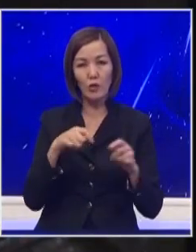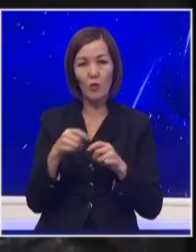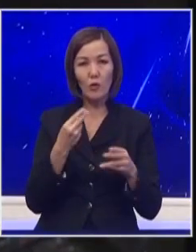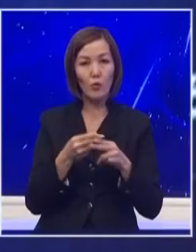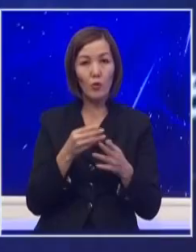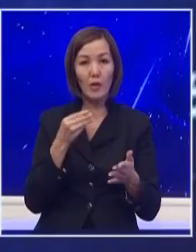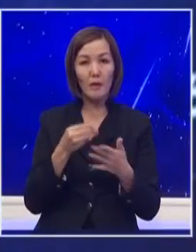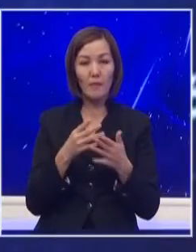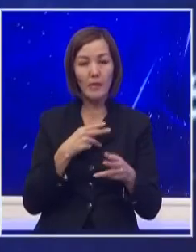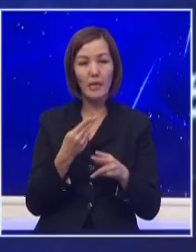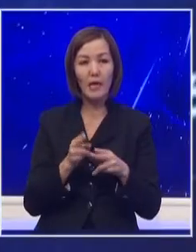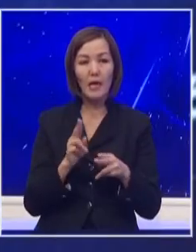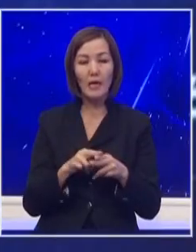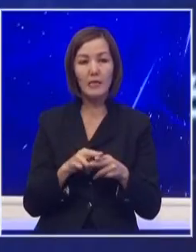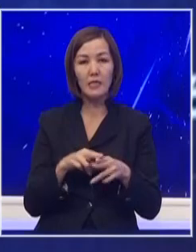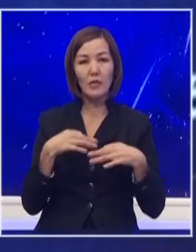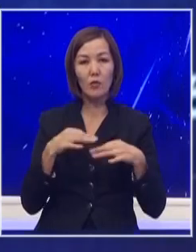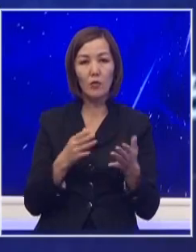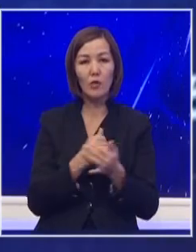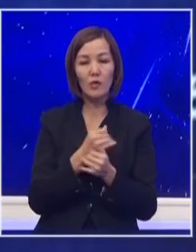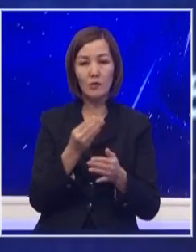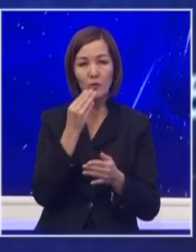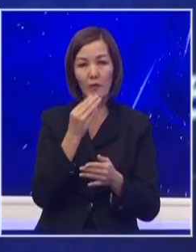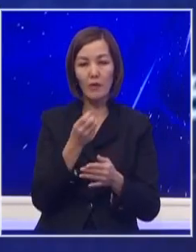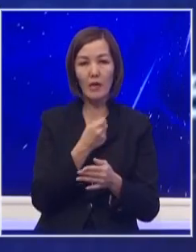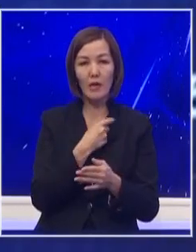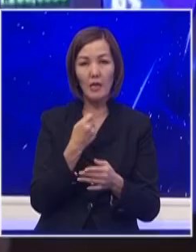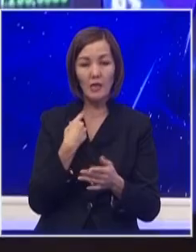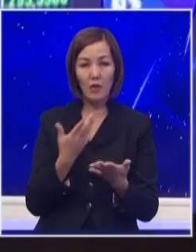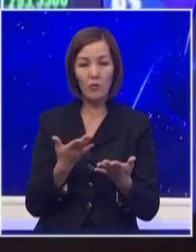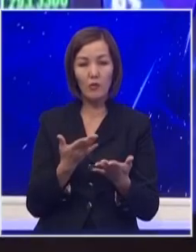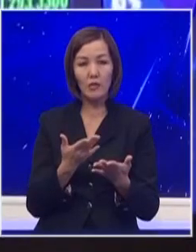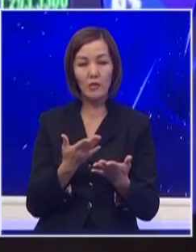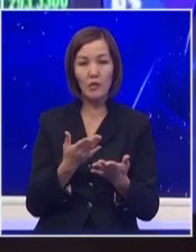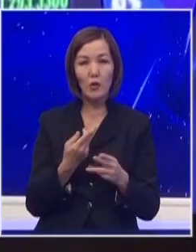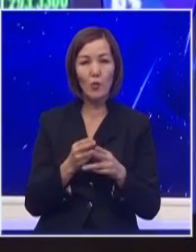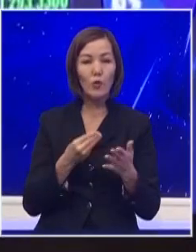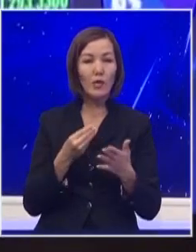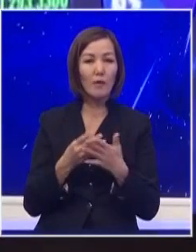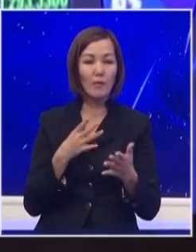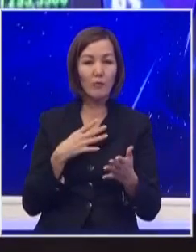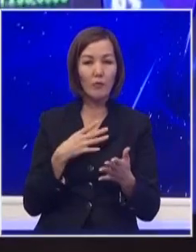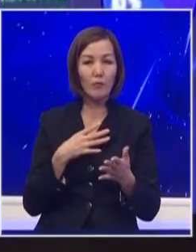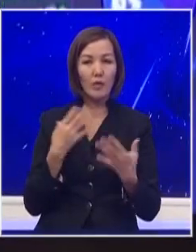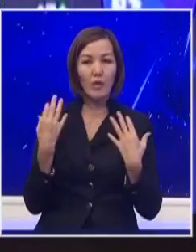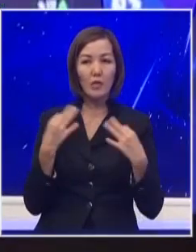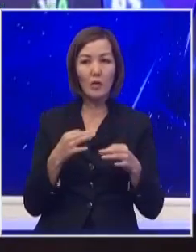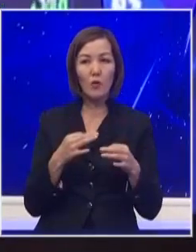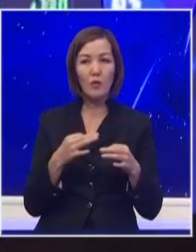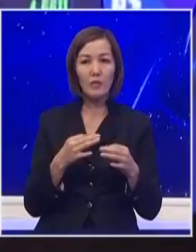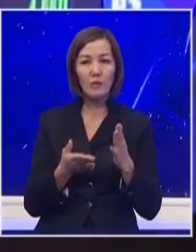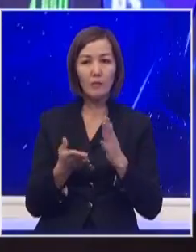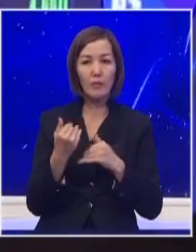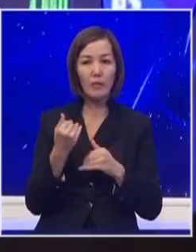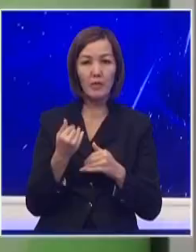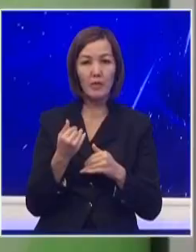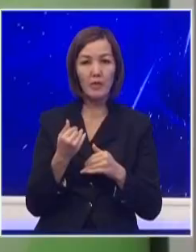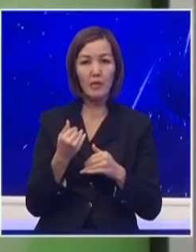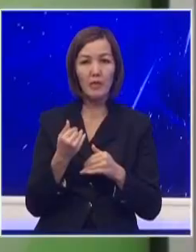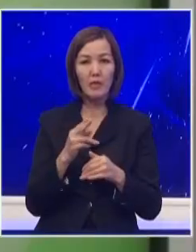айда аяқталады. Шаруалар қазір соңғы жиын терінді жинап жатыр. Күтілетін өнім сапасы да жақсы. Мадина Берқызы, Абылай Құттықбай,